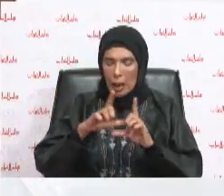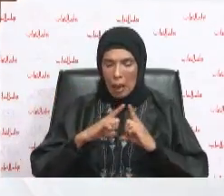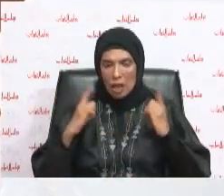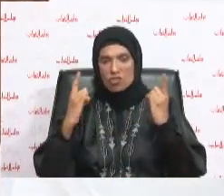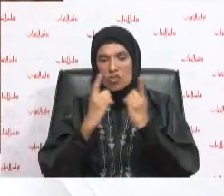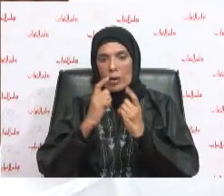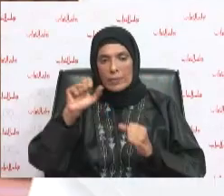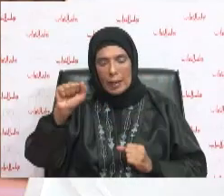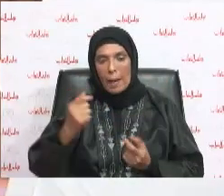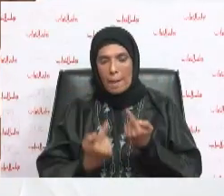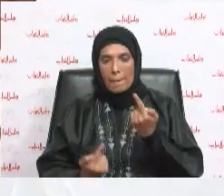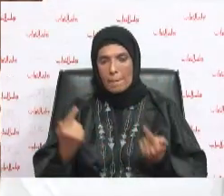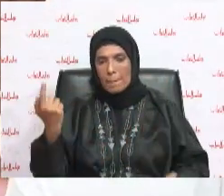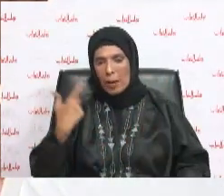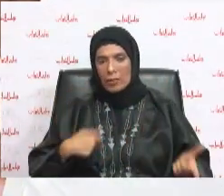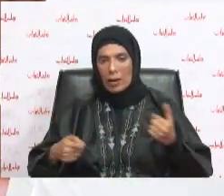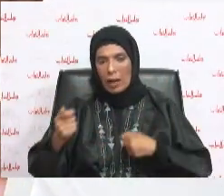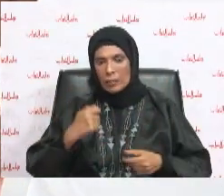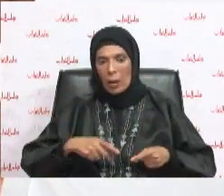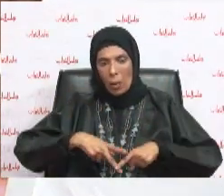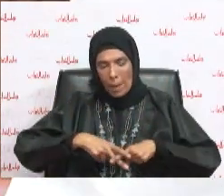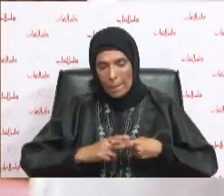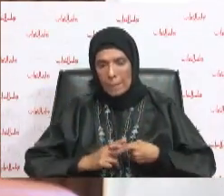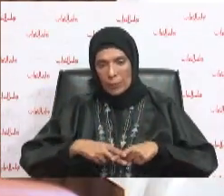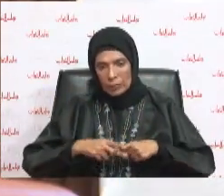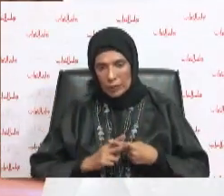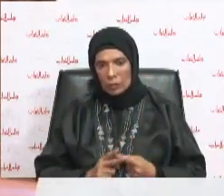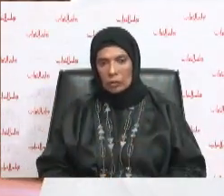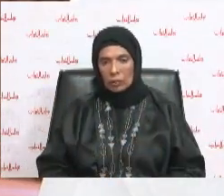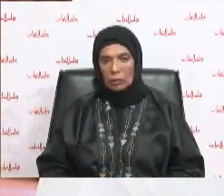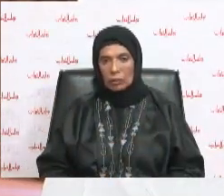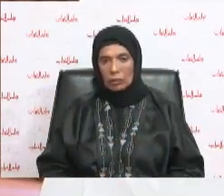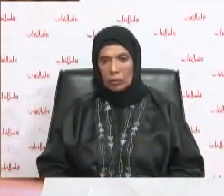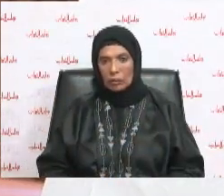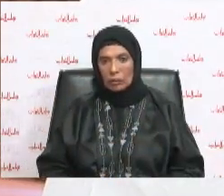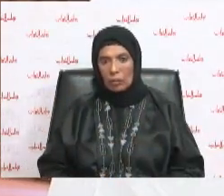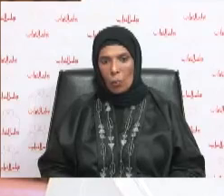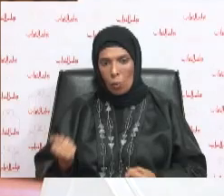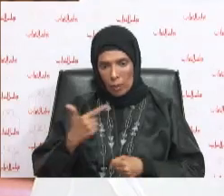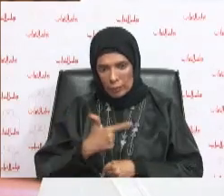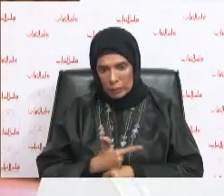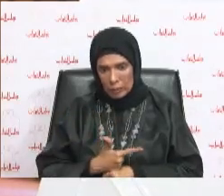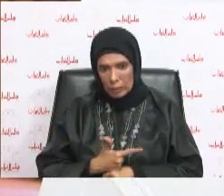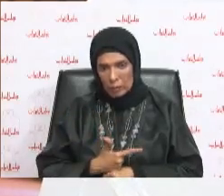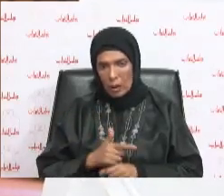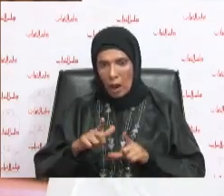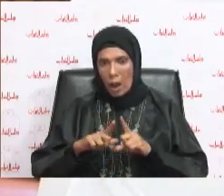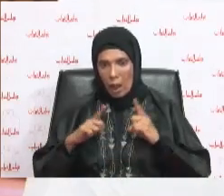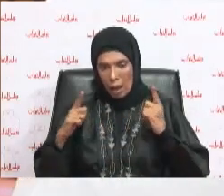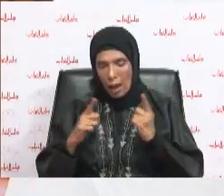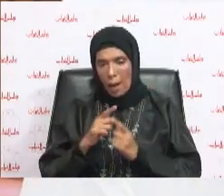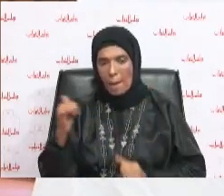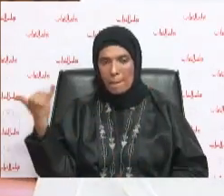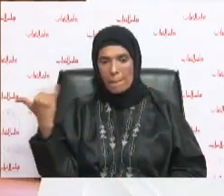من الزراعة من التجارة والصناعة ويكون يرأسهم سمو ولي العهد كأكبر لجنة هذه لأهمية